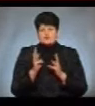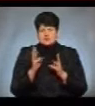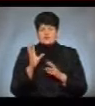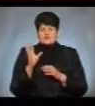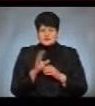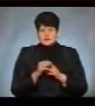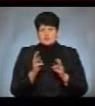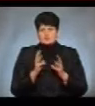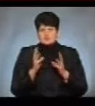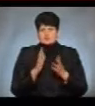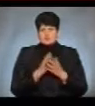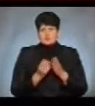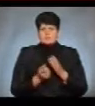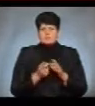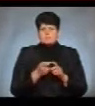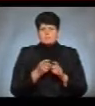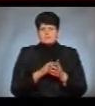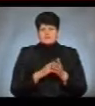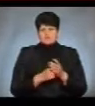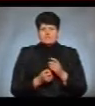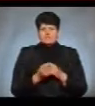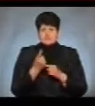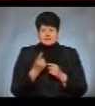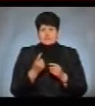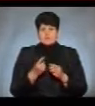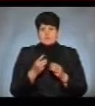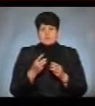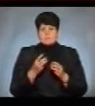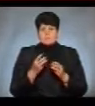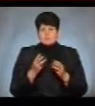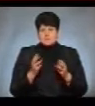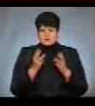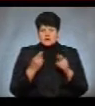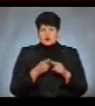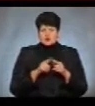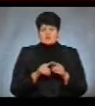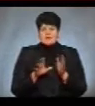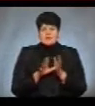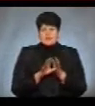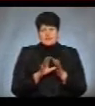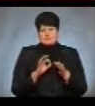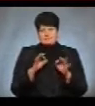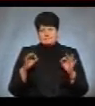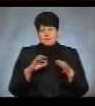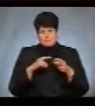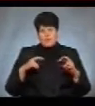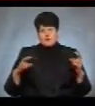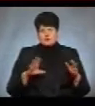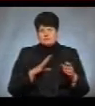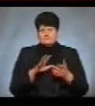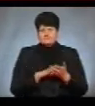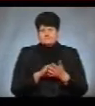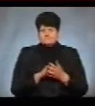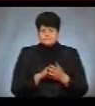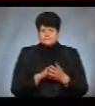пожежі мали причину виникнення пожежі – коротке замикання електромережі. Тобто, саме основне, необхідно звернути стан на електрогосподарство в даних будівлях.